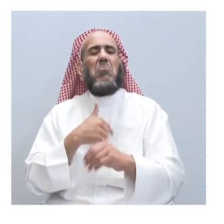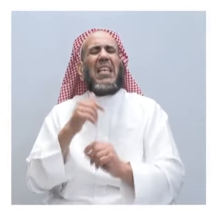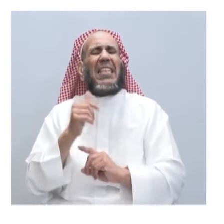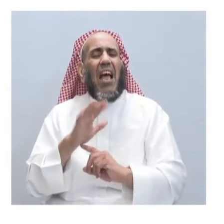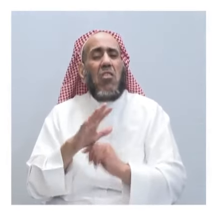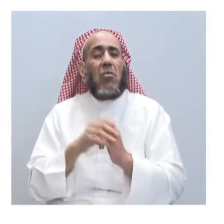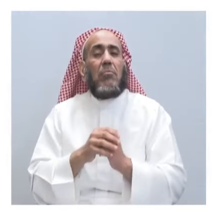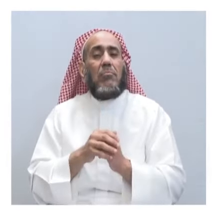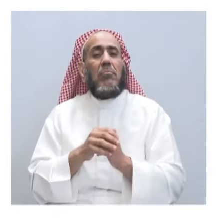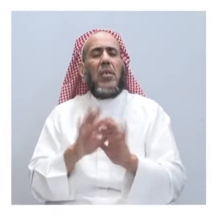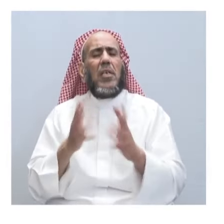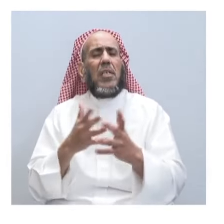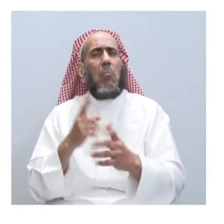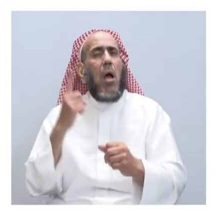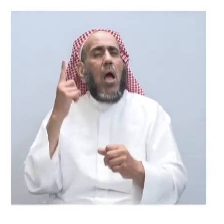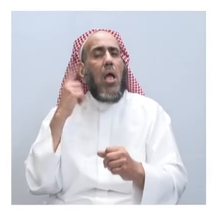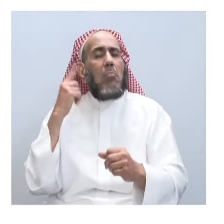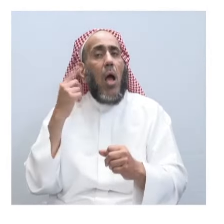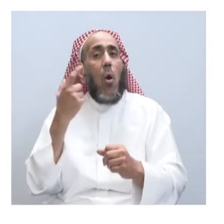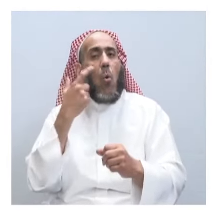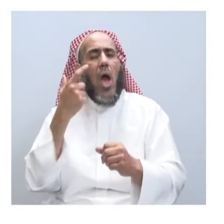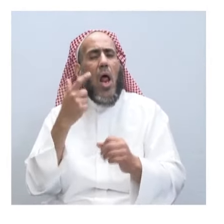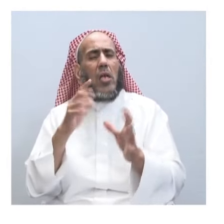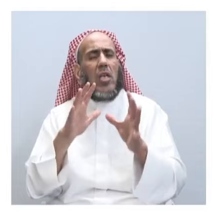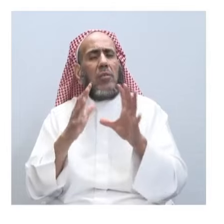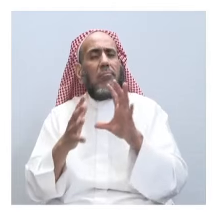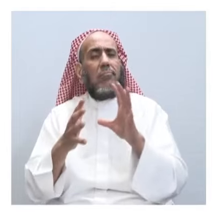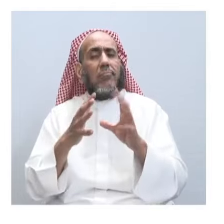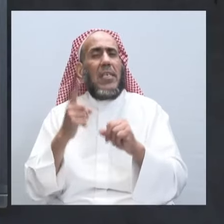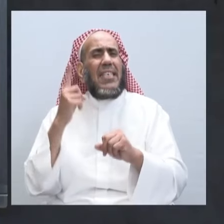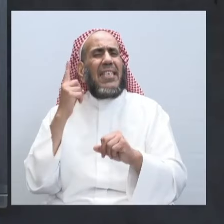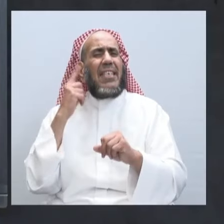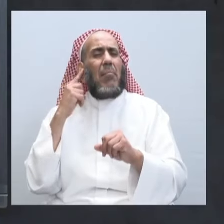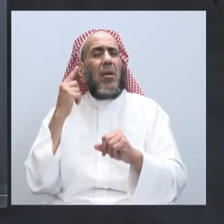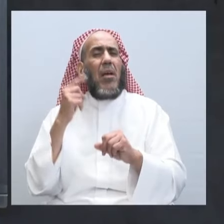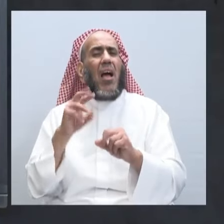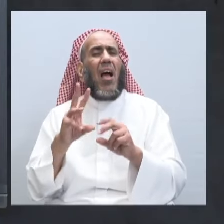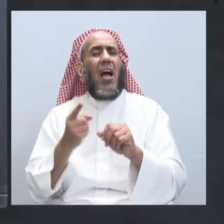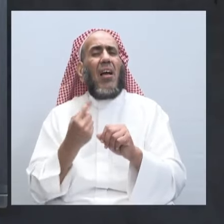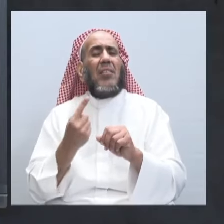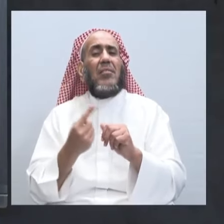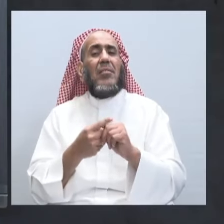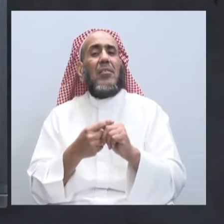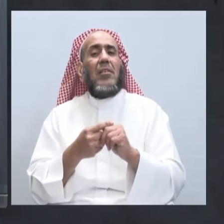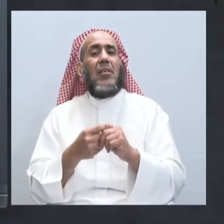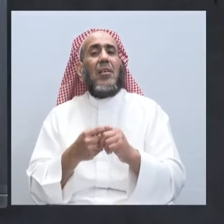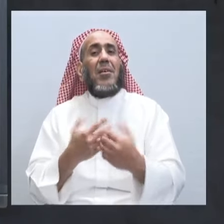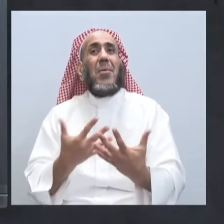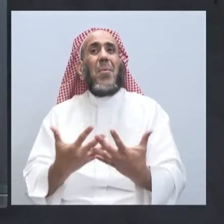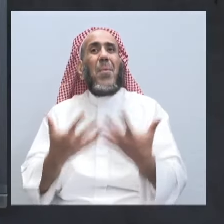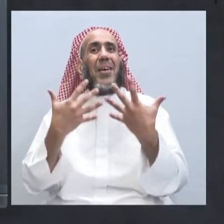التاثر عندما يسمع او يرى شيء سمع احد يبشر